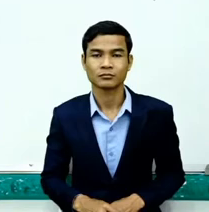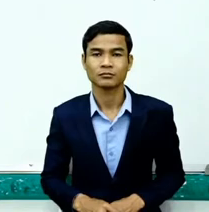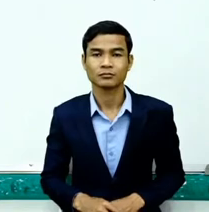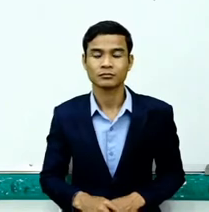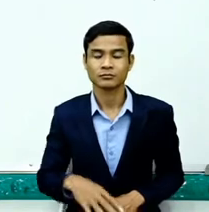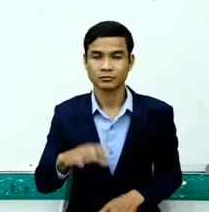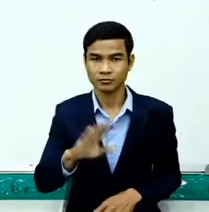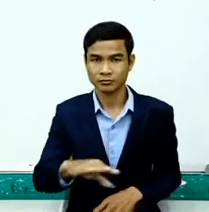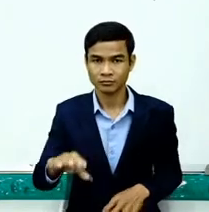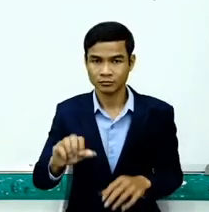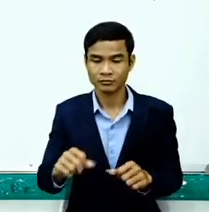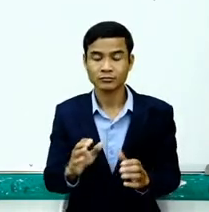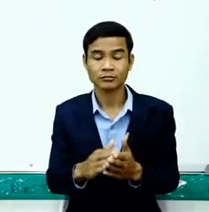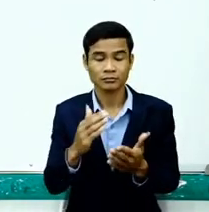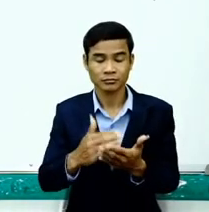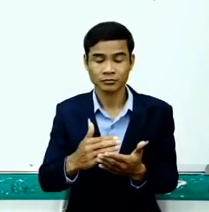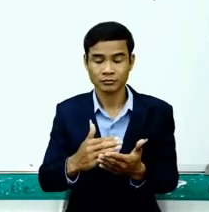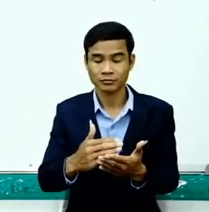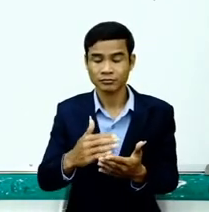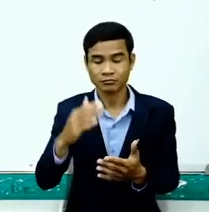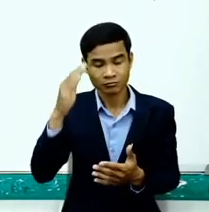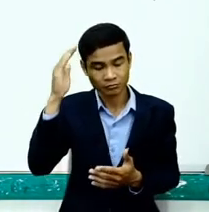con mơ có ma rầy nìm nạ này hả